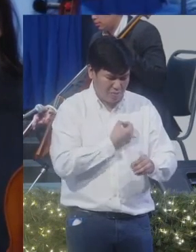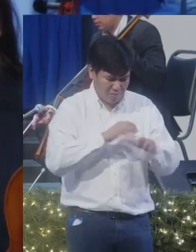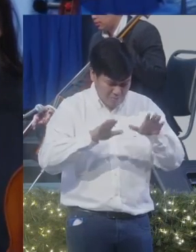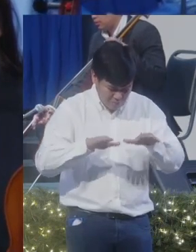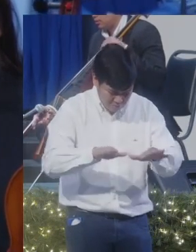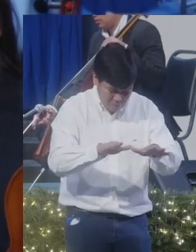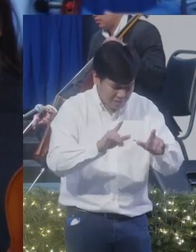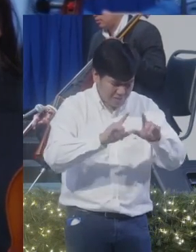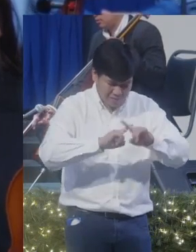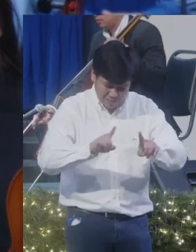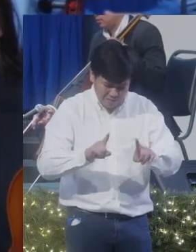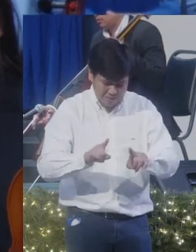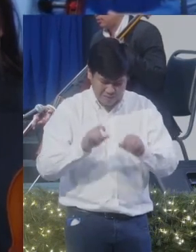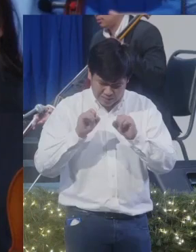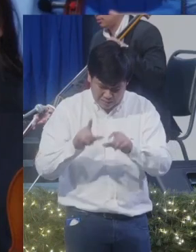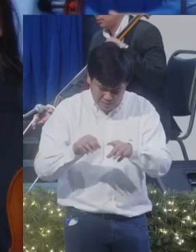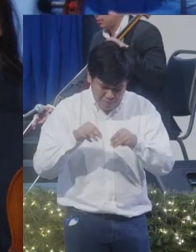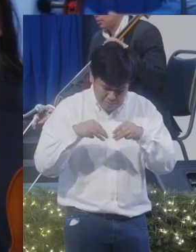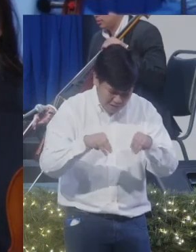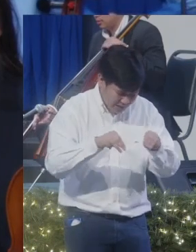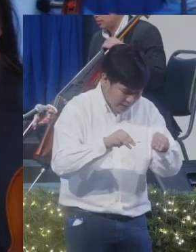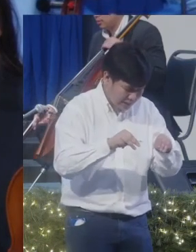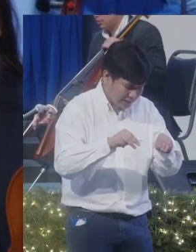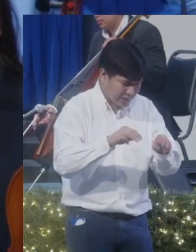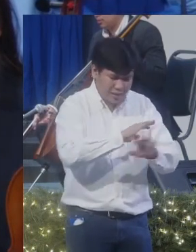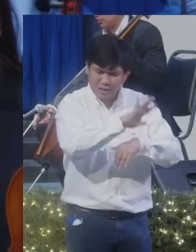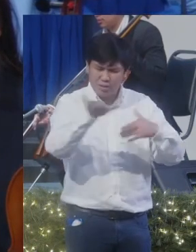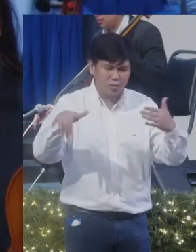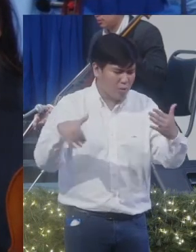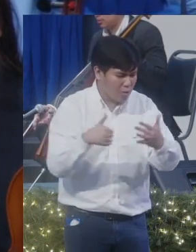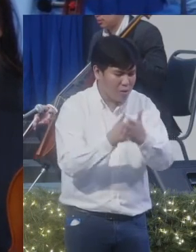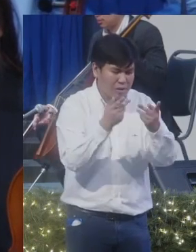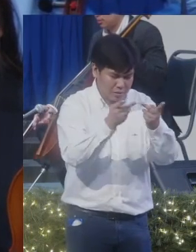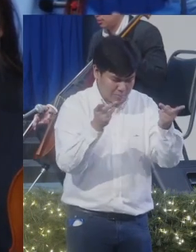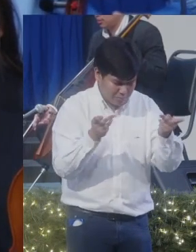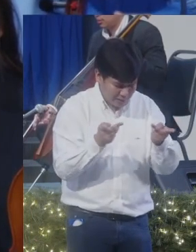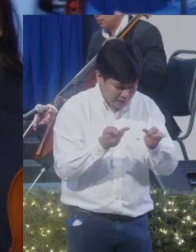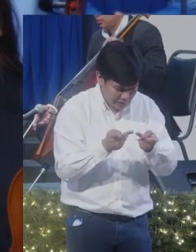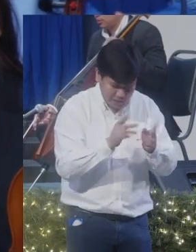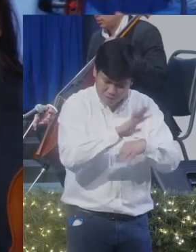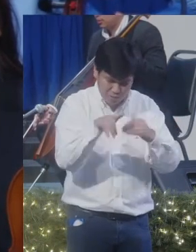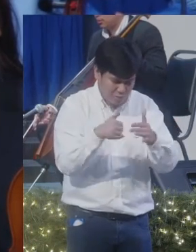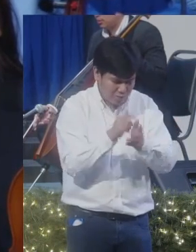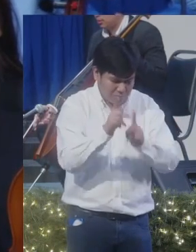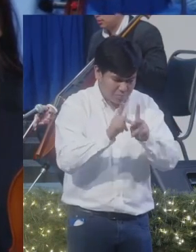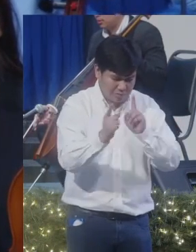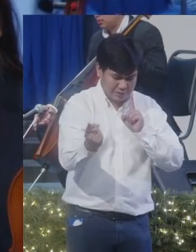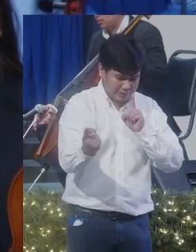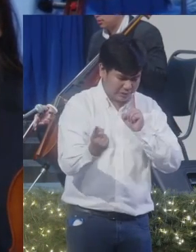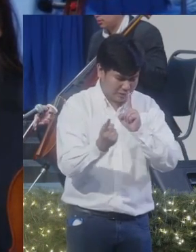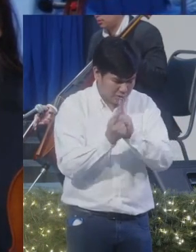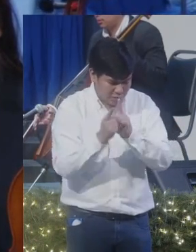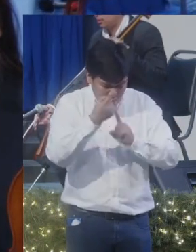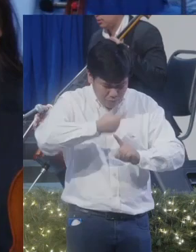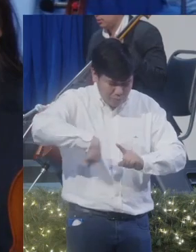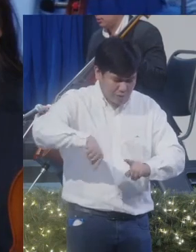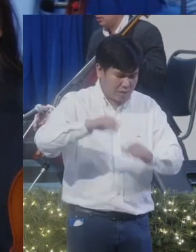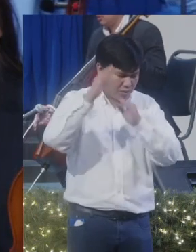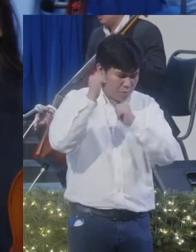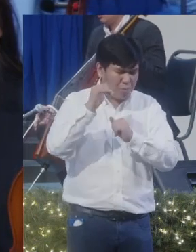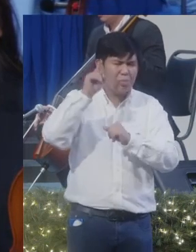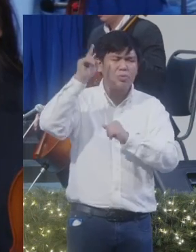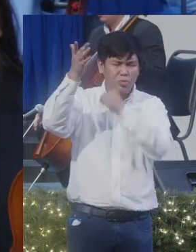mga tindahan. Sa lahat ng aming makakasalamuha, O Diyos, turuan niyo